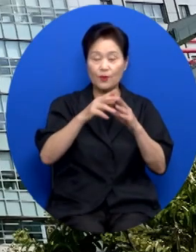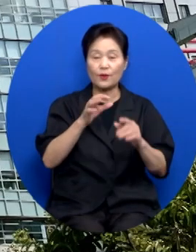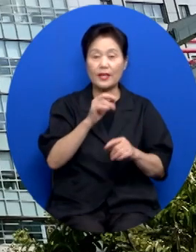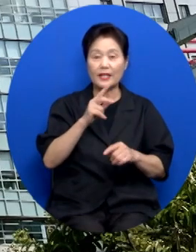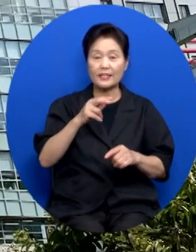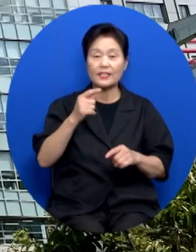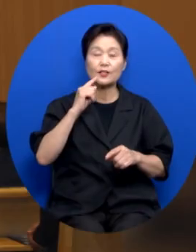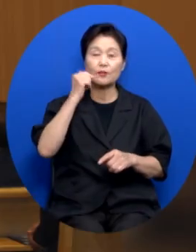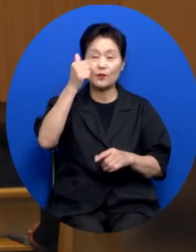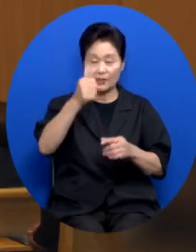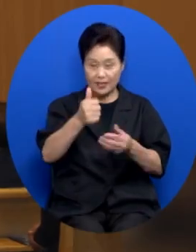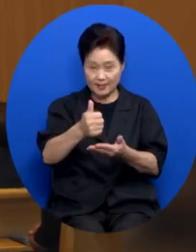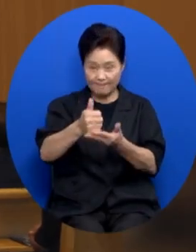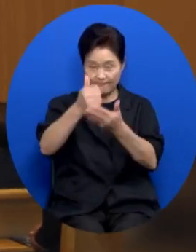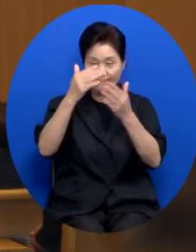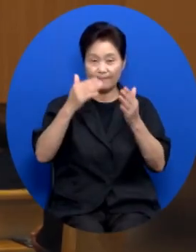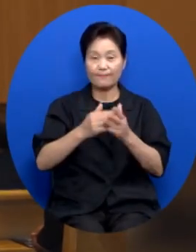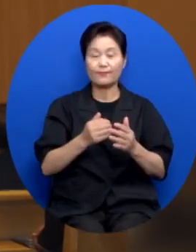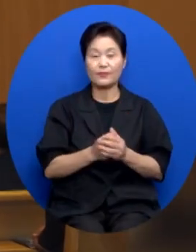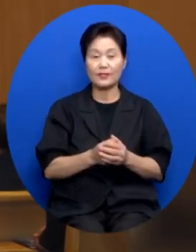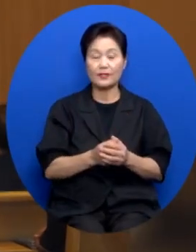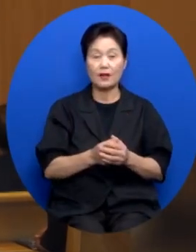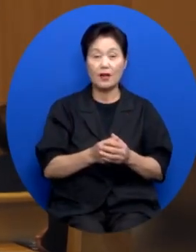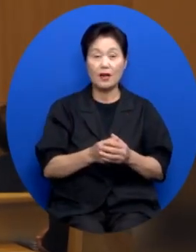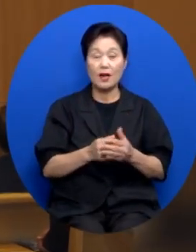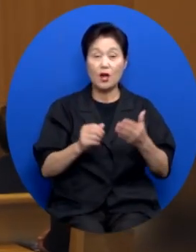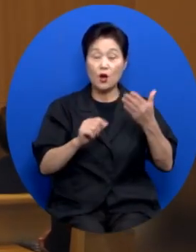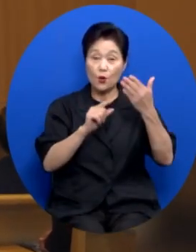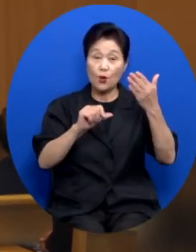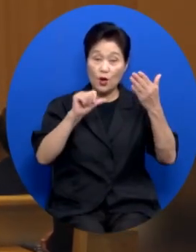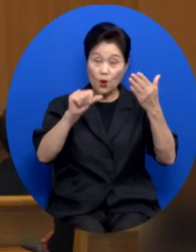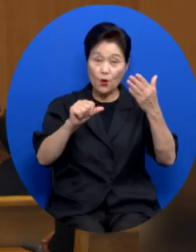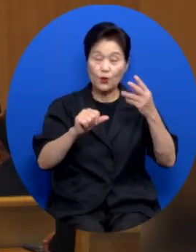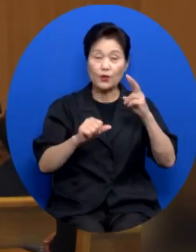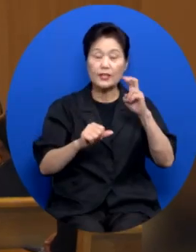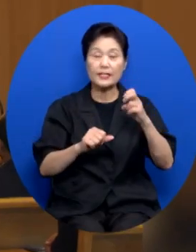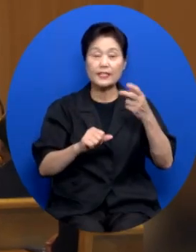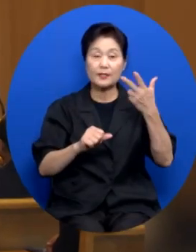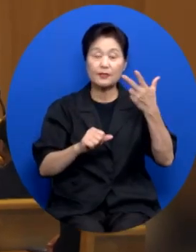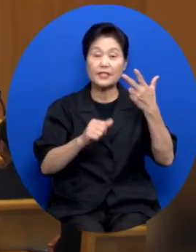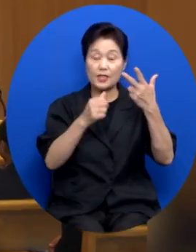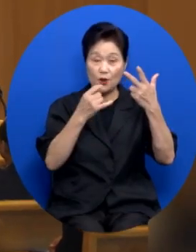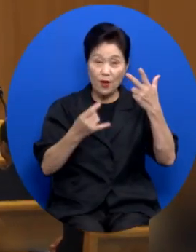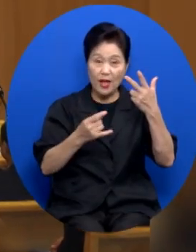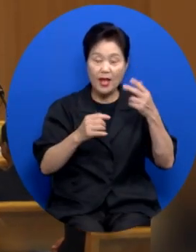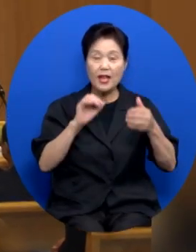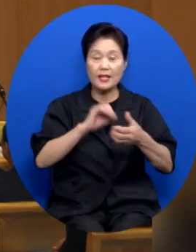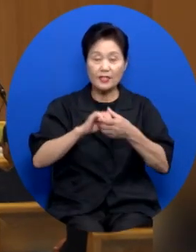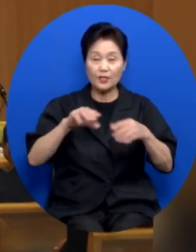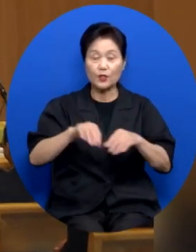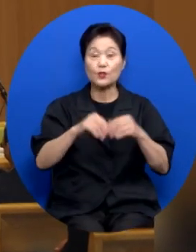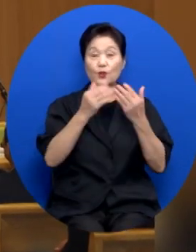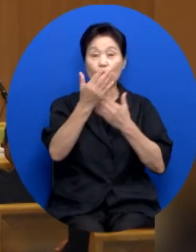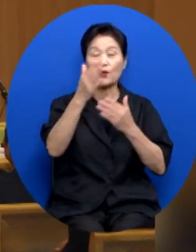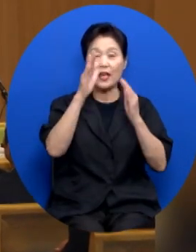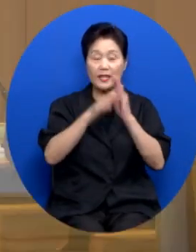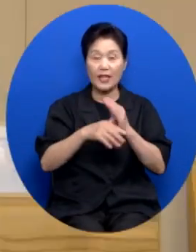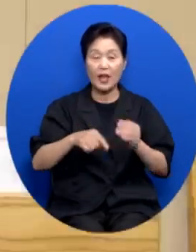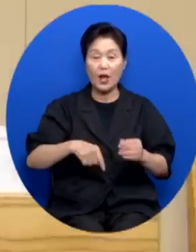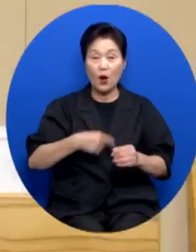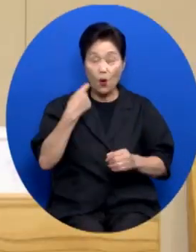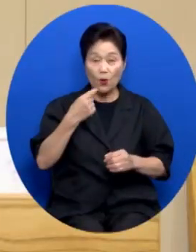선출했습니다. 양 목사는 지난 5일 열린 제27회 GMS 이사회 정기총회에서 단독